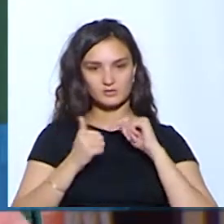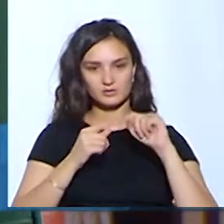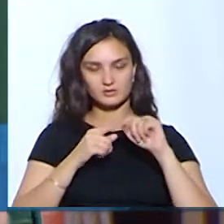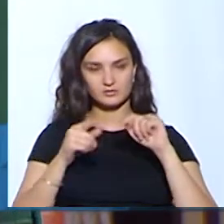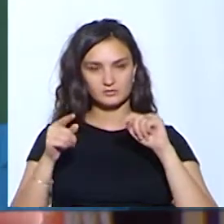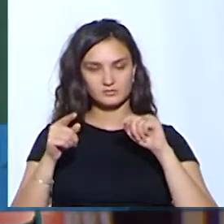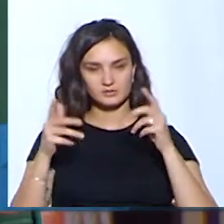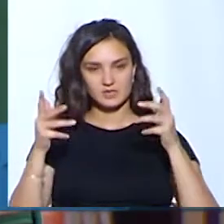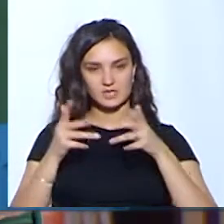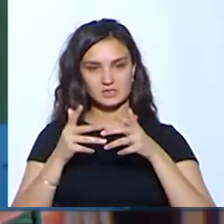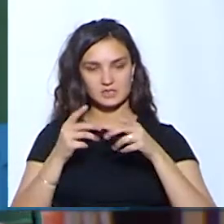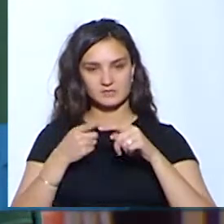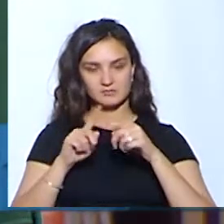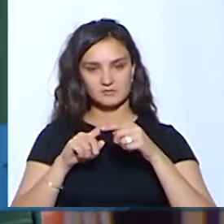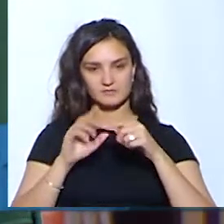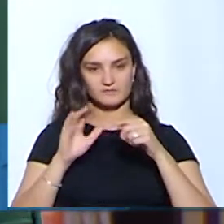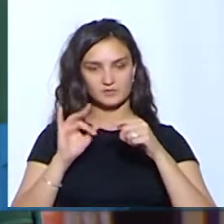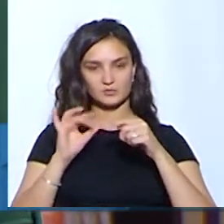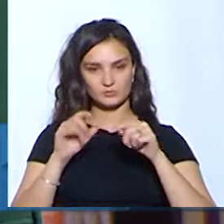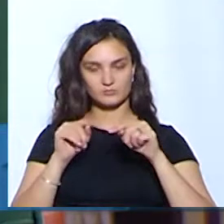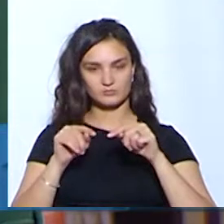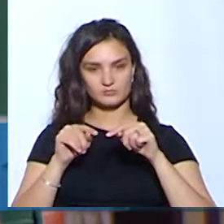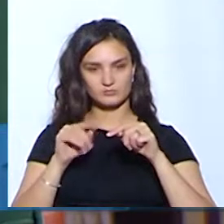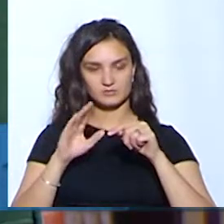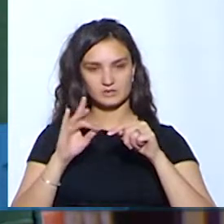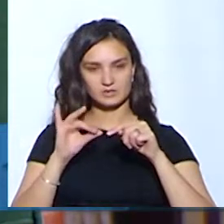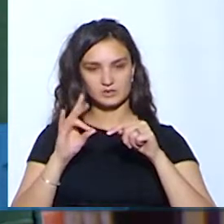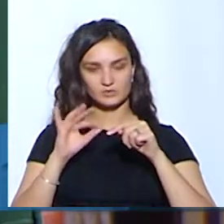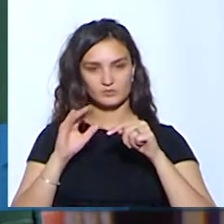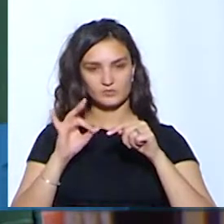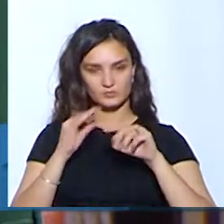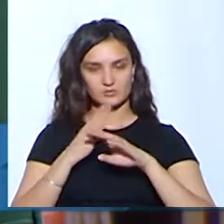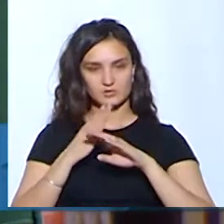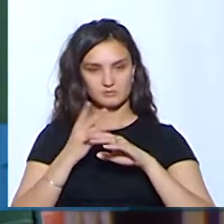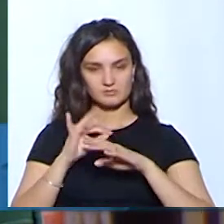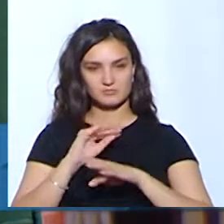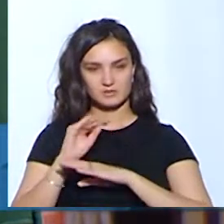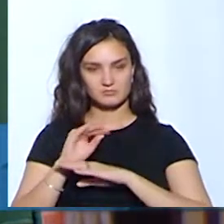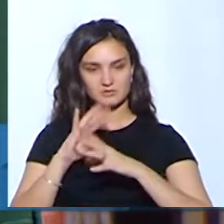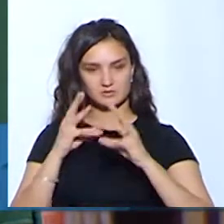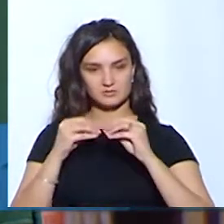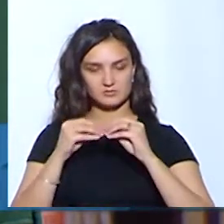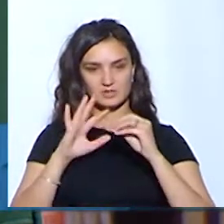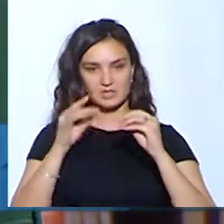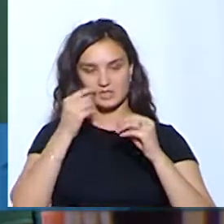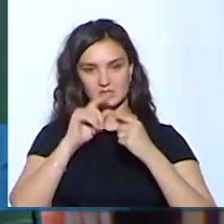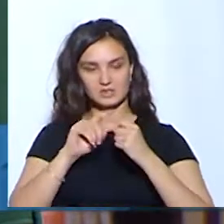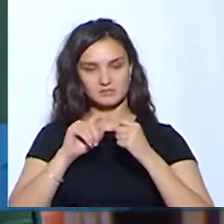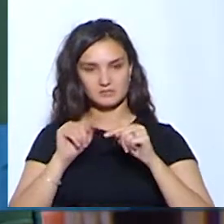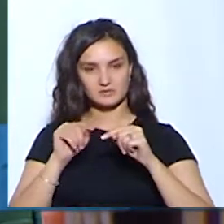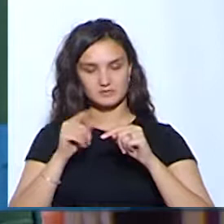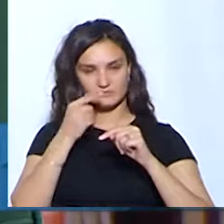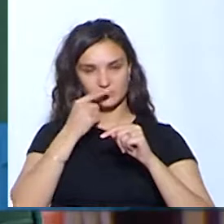ფერონდა გაციების გამოწვევი ვირუსები, რინო ვირუსი ისევ არის, მაგრამ დაემატა სხვა შორის პარაგრიპის ვირუსი